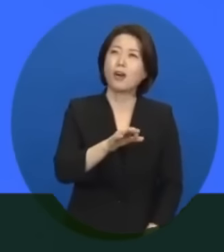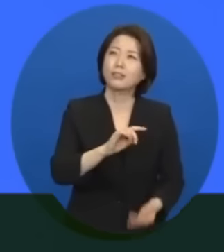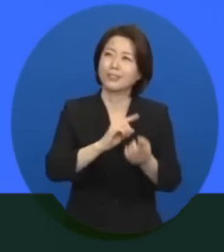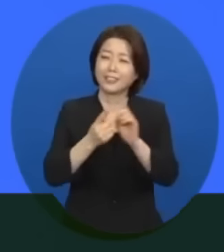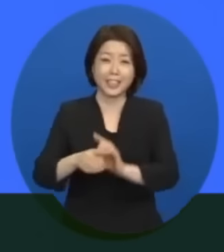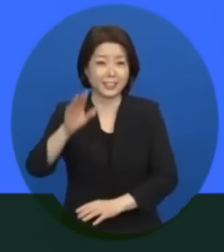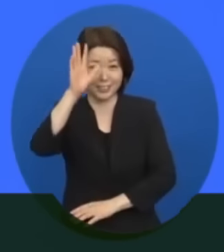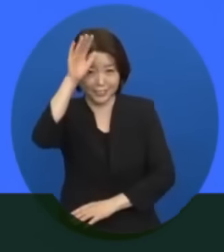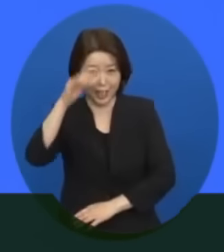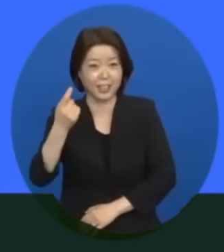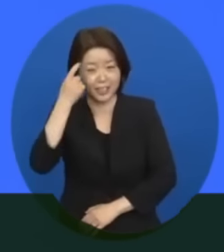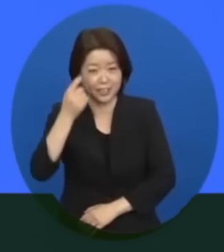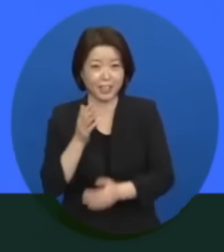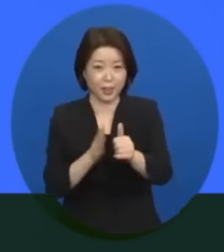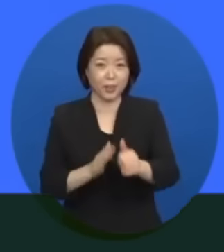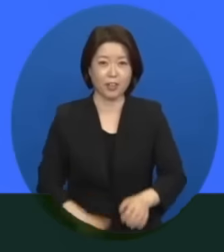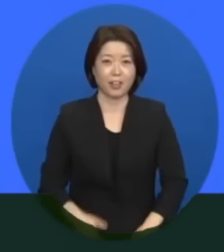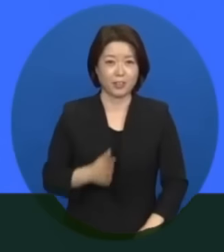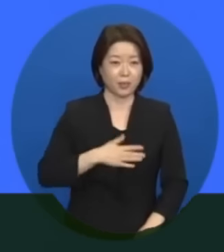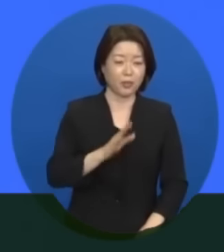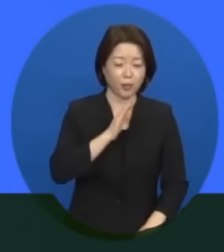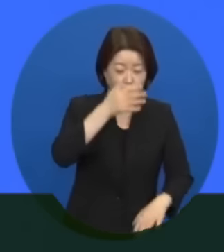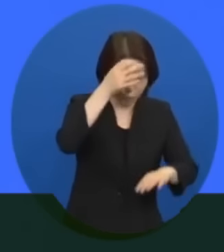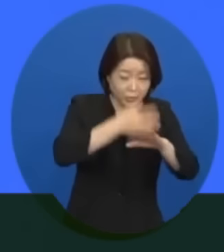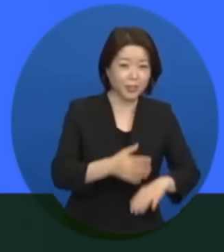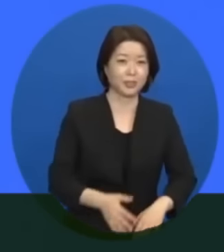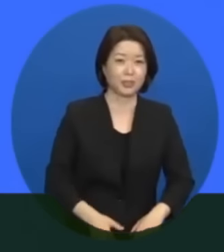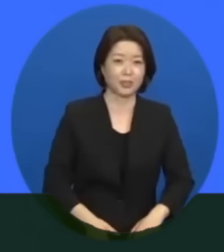주시고 아 저도 너무 죄송하더라고요